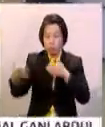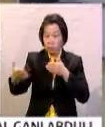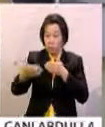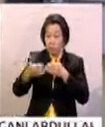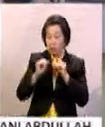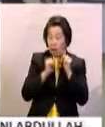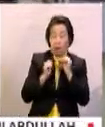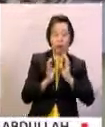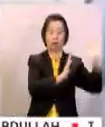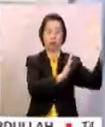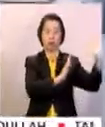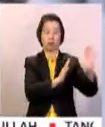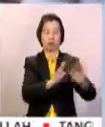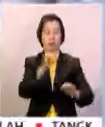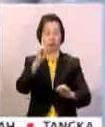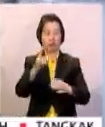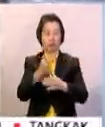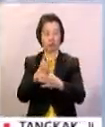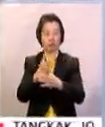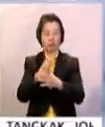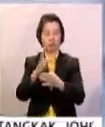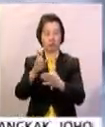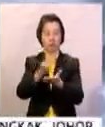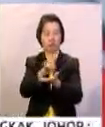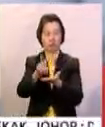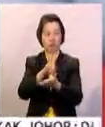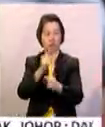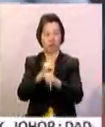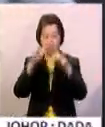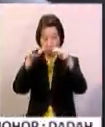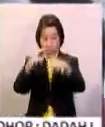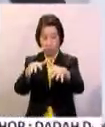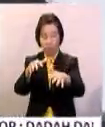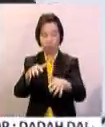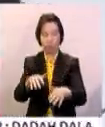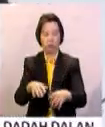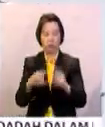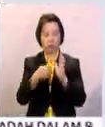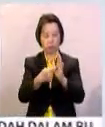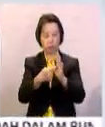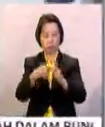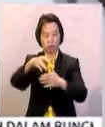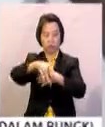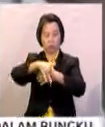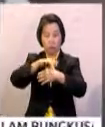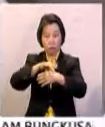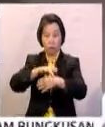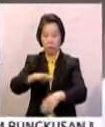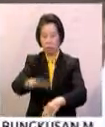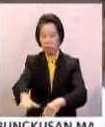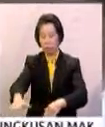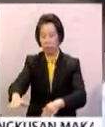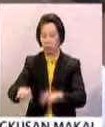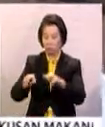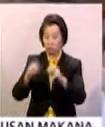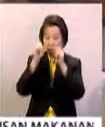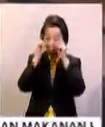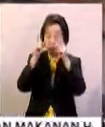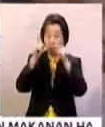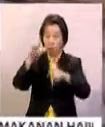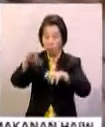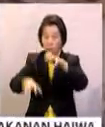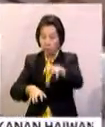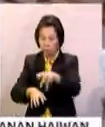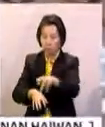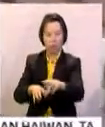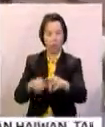berhampiran dengan tiang gol. Satu perkongsian video yang mendapat perhatian netizen menunjukkan pada awalnya kanak-kanak itu dilihat terkejut dengan aksi